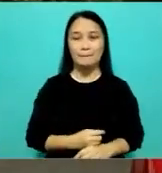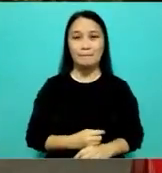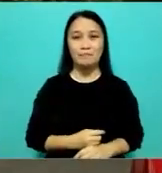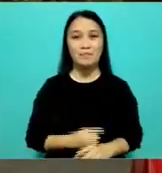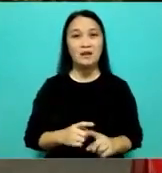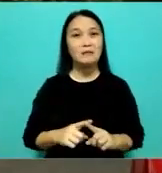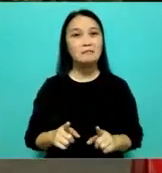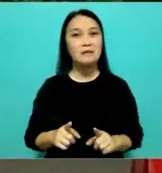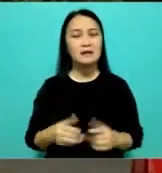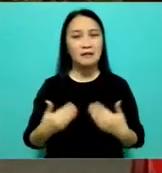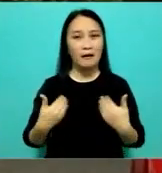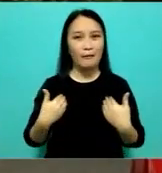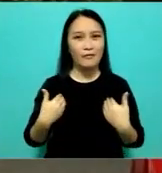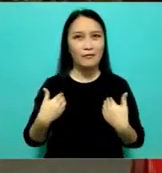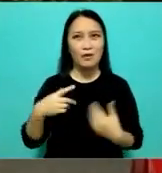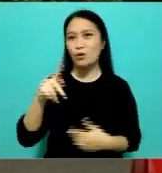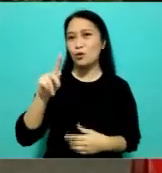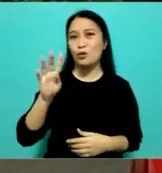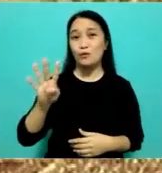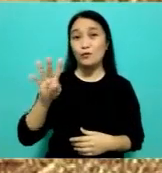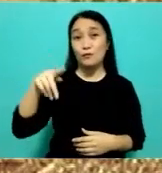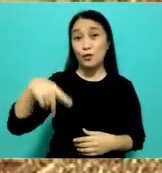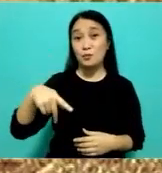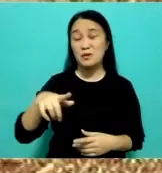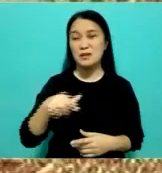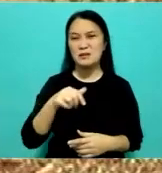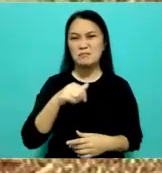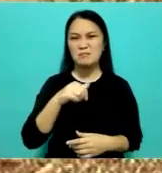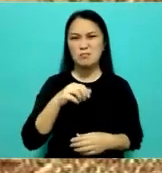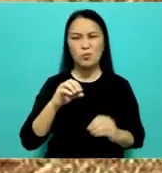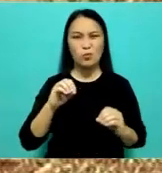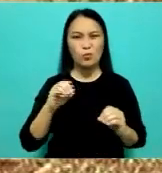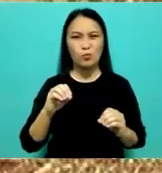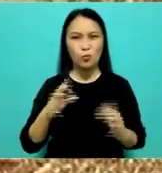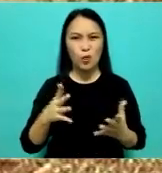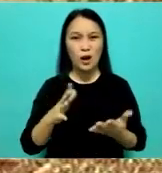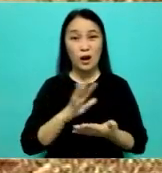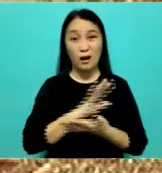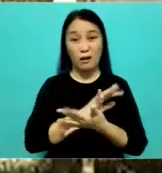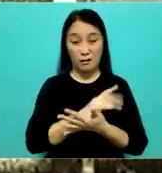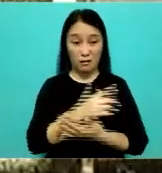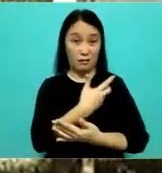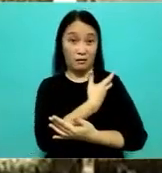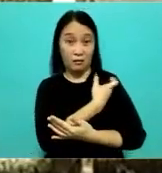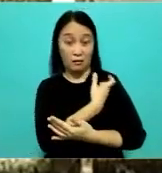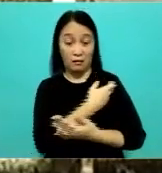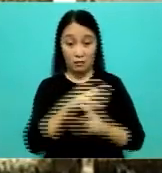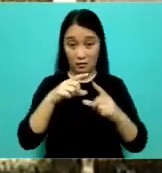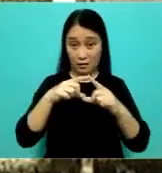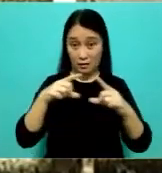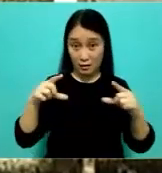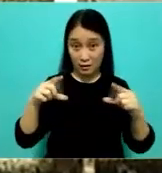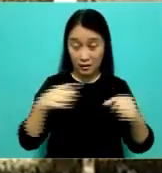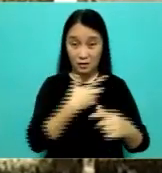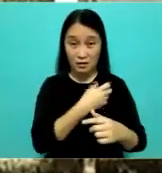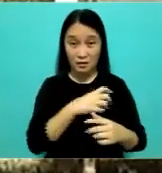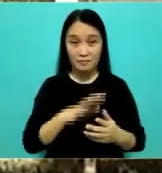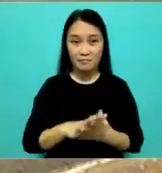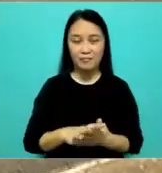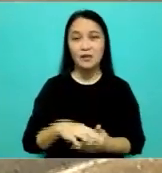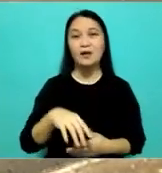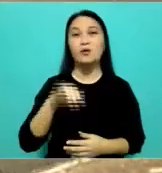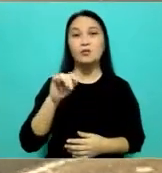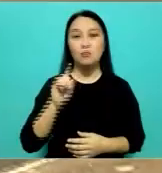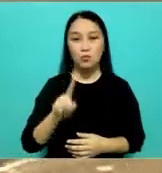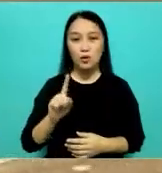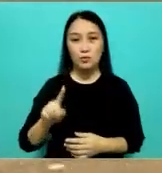4Ps, sinabing hindi ito uubra dahil wala ang COVID-19 vaccination sa mga kondisyon na nakasaad sa Republic Act 11310.